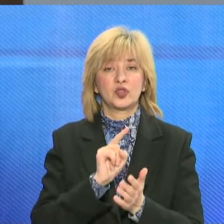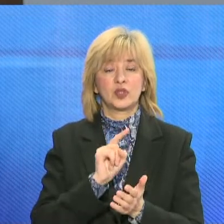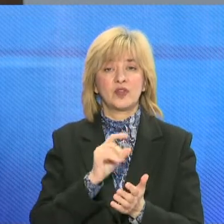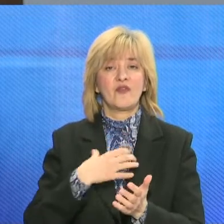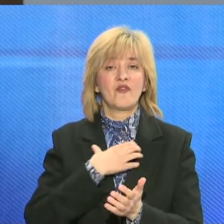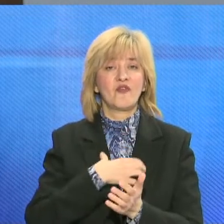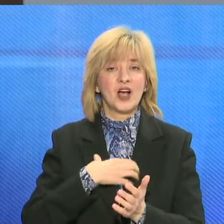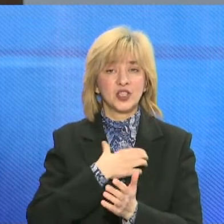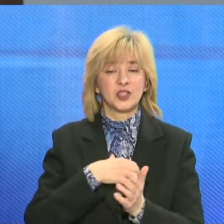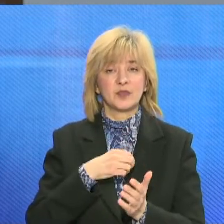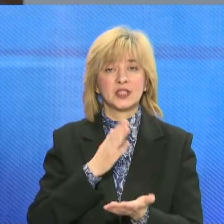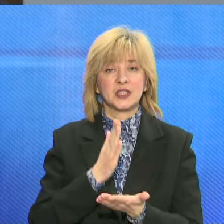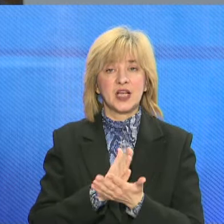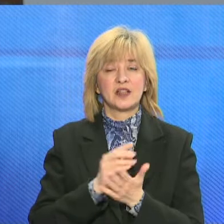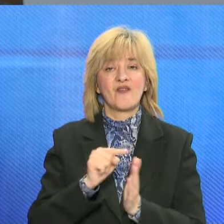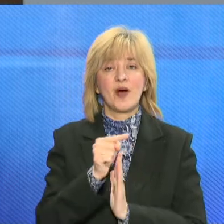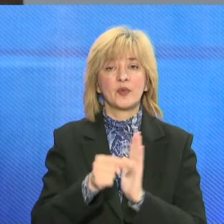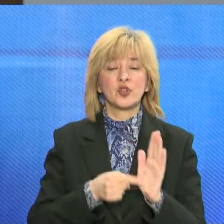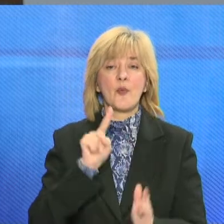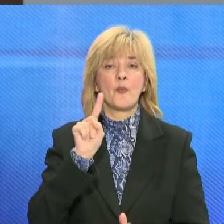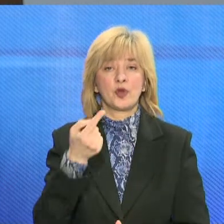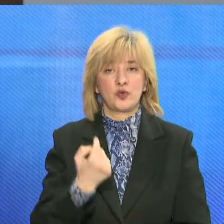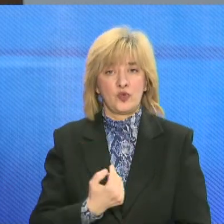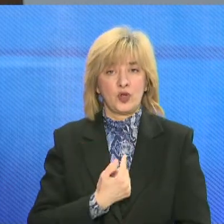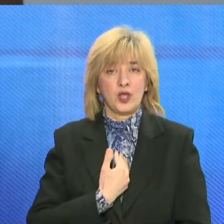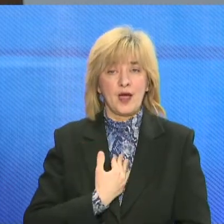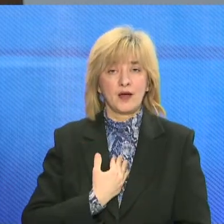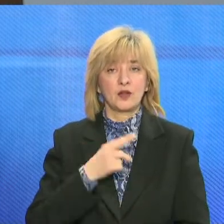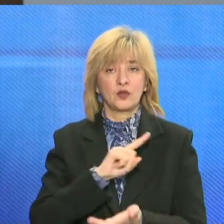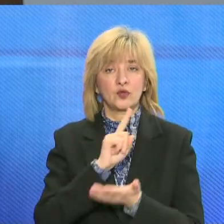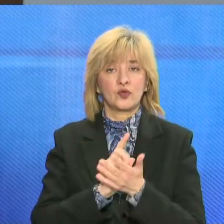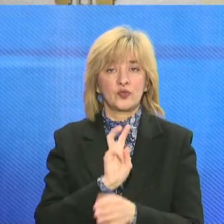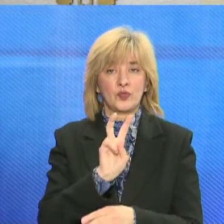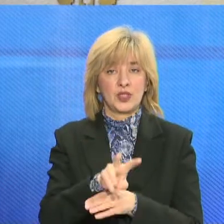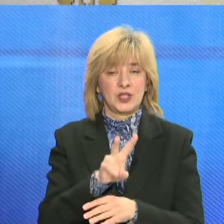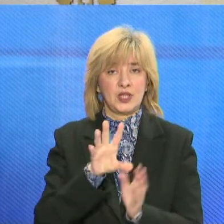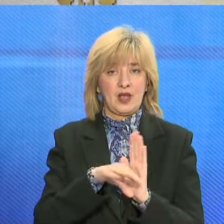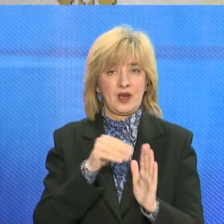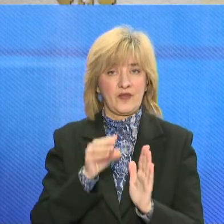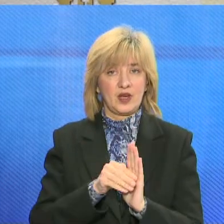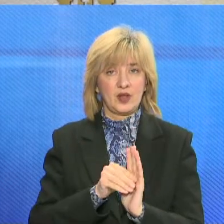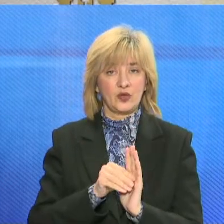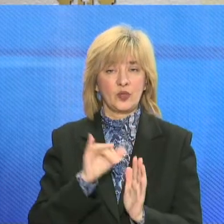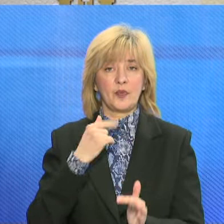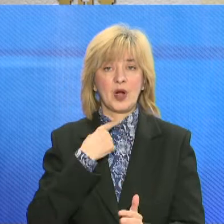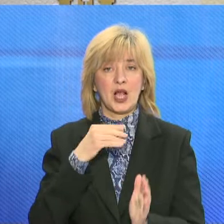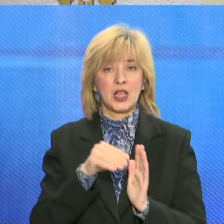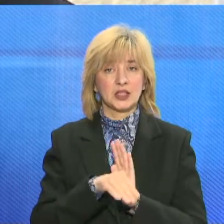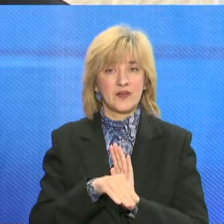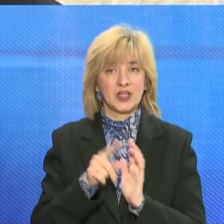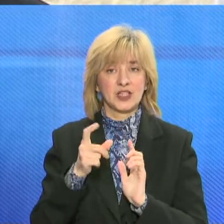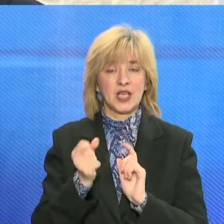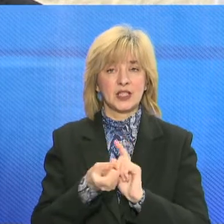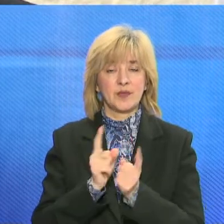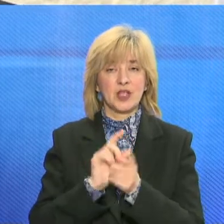вопрос, почему я должен прийти на референдум и проголосовать за изменения в Конституцию. На черговой диалоговой пляцовце